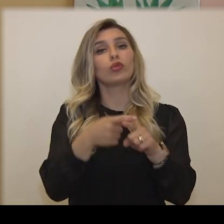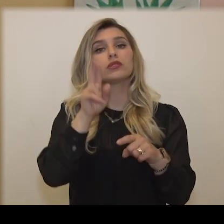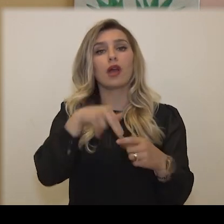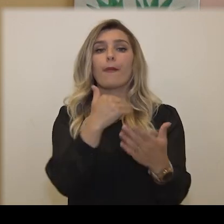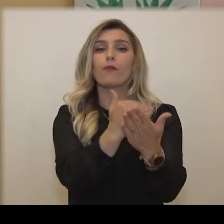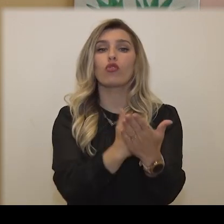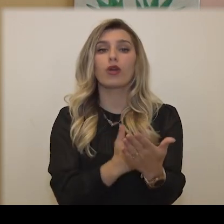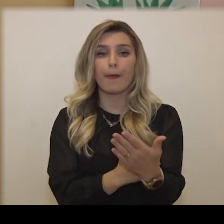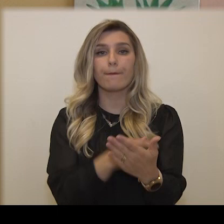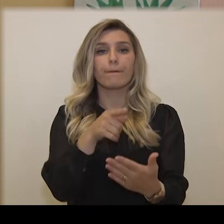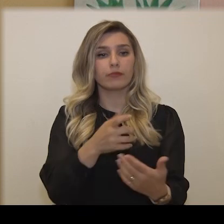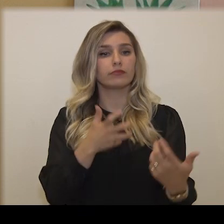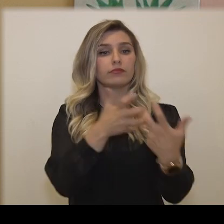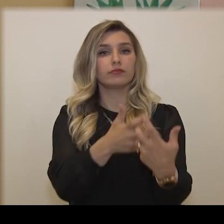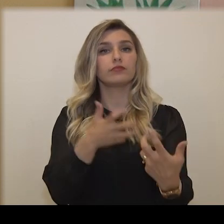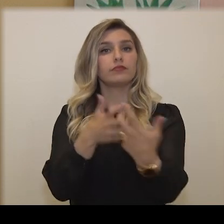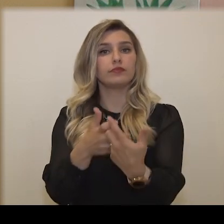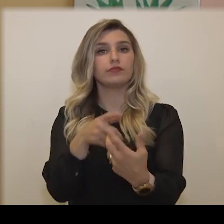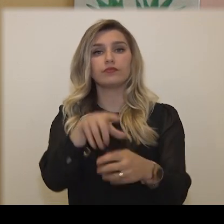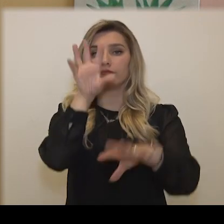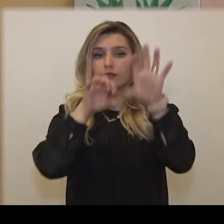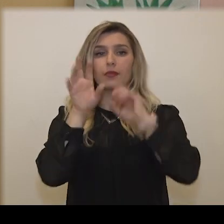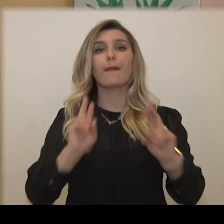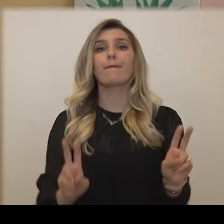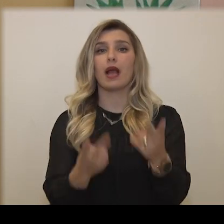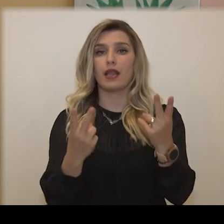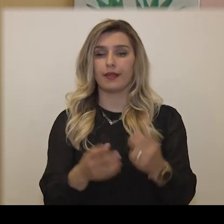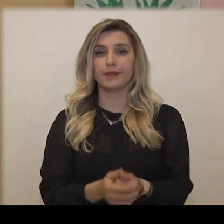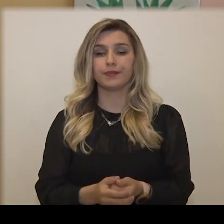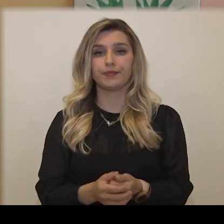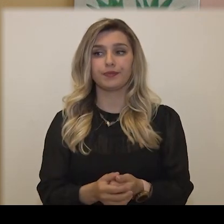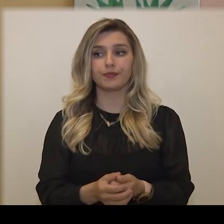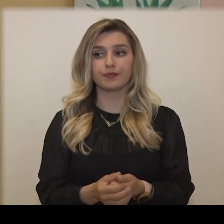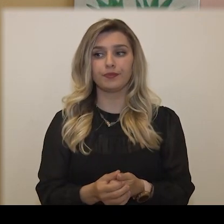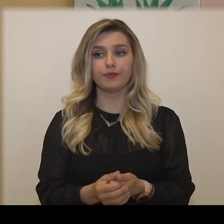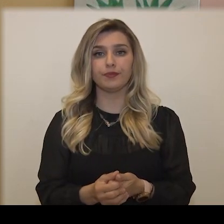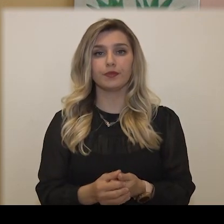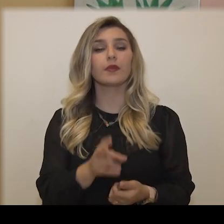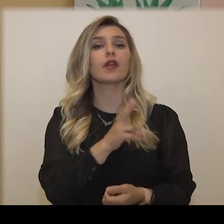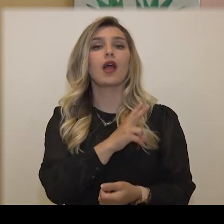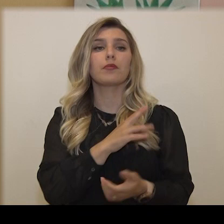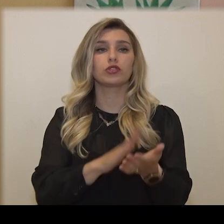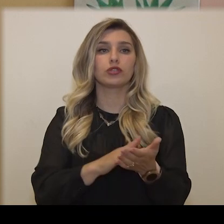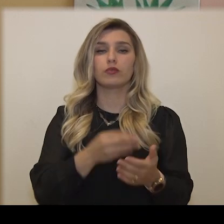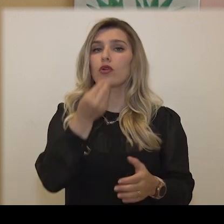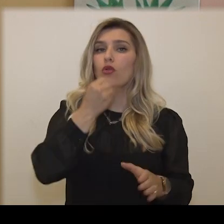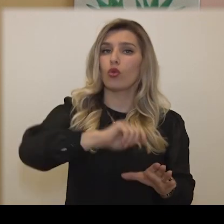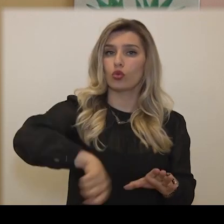programet e cilet kjo kategori e fëmijëve mund t'i përvetësoj ma lehtë. Kemë programet për shembull